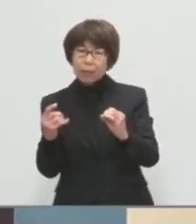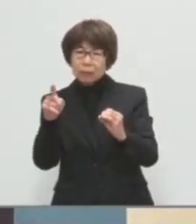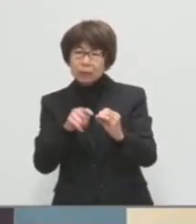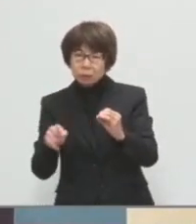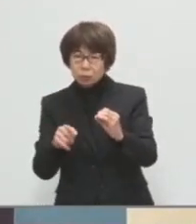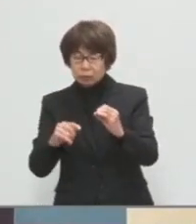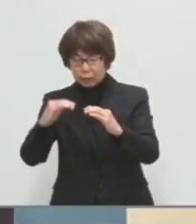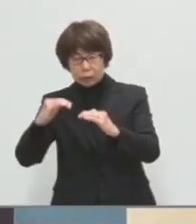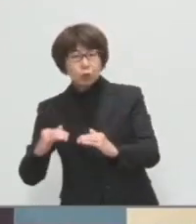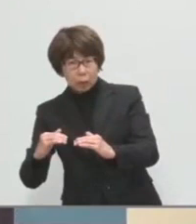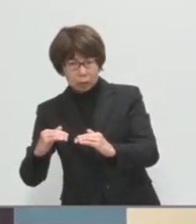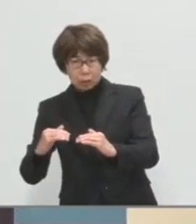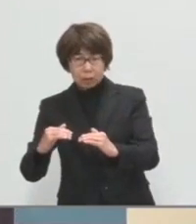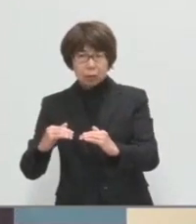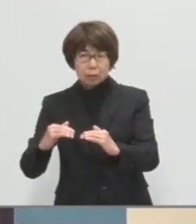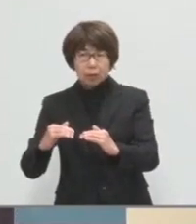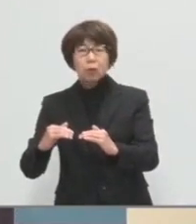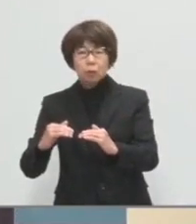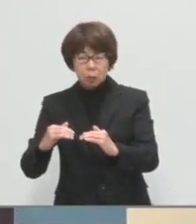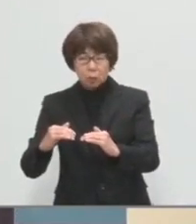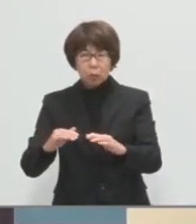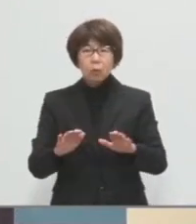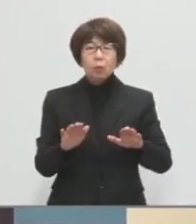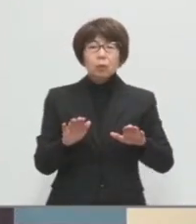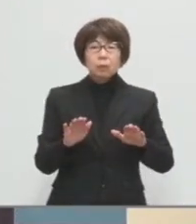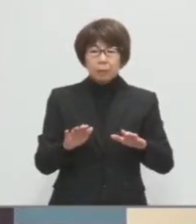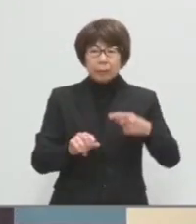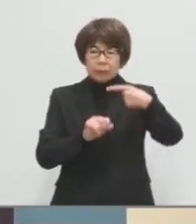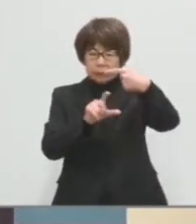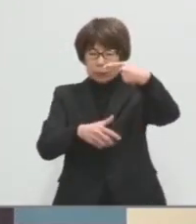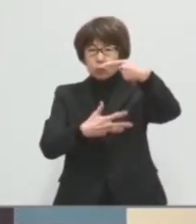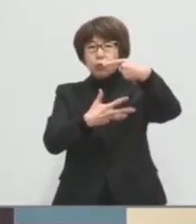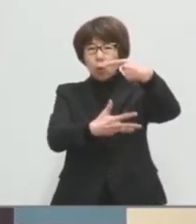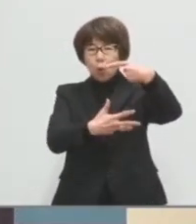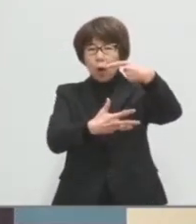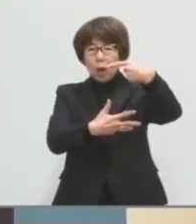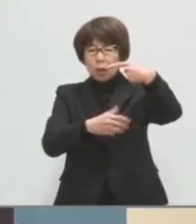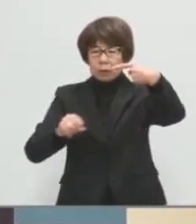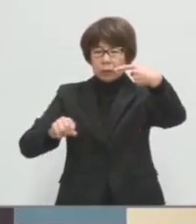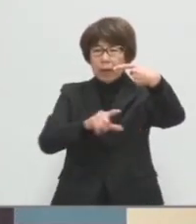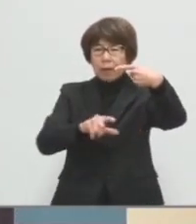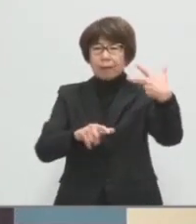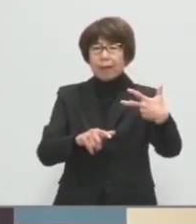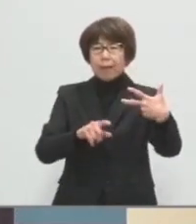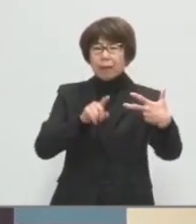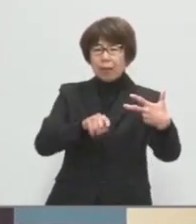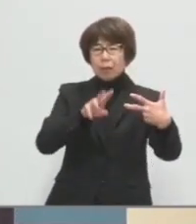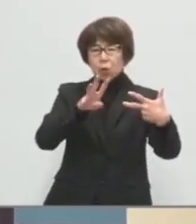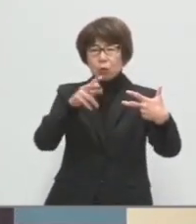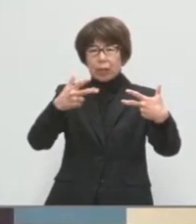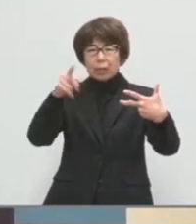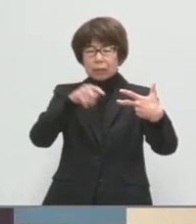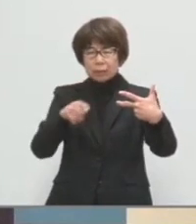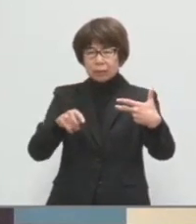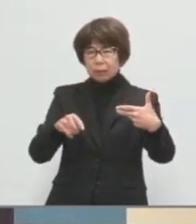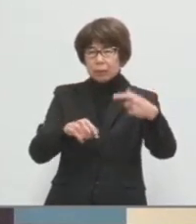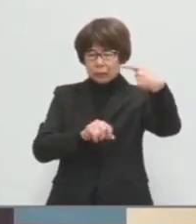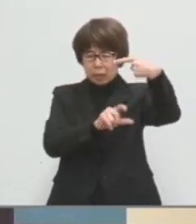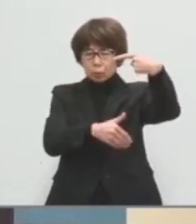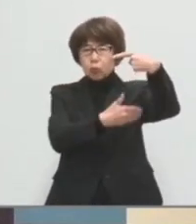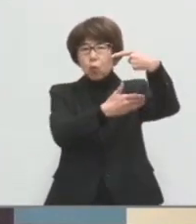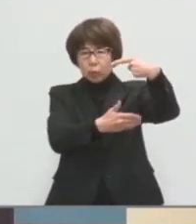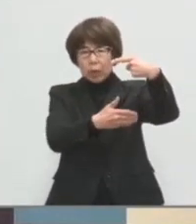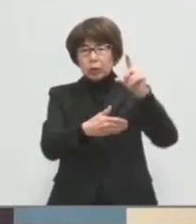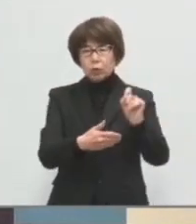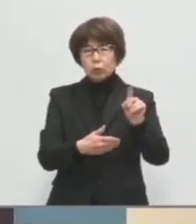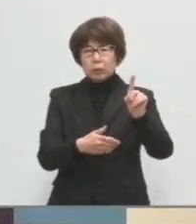もこれが1月8日には7.47に9日には